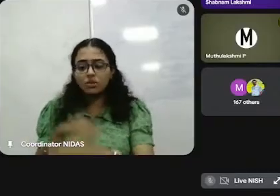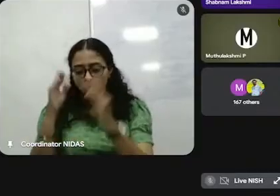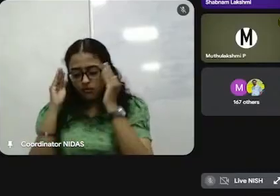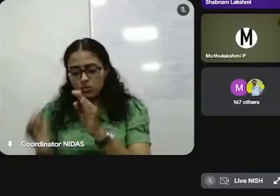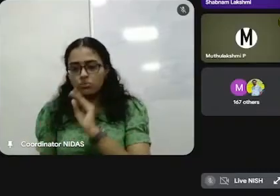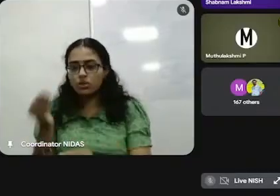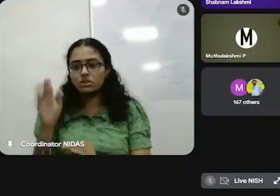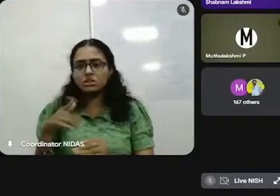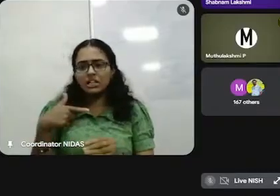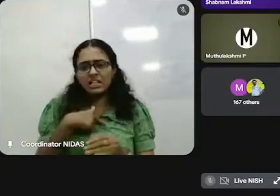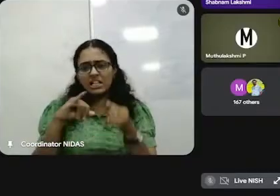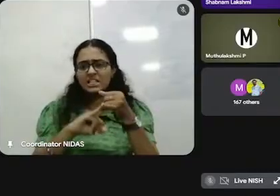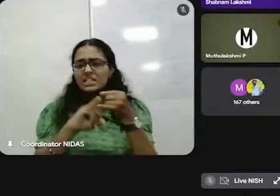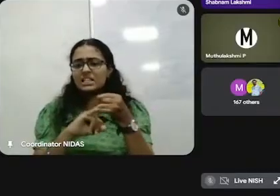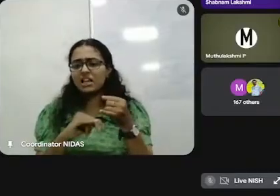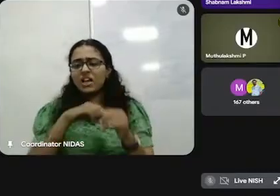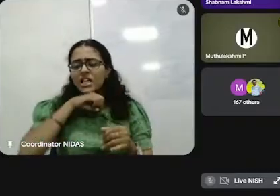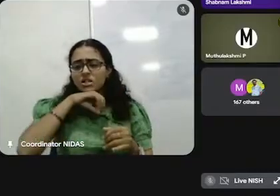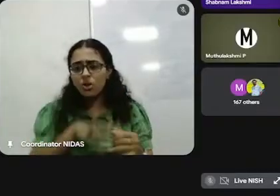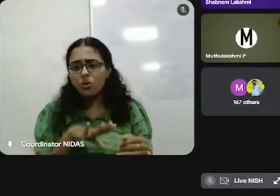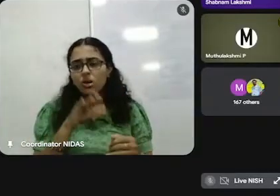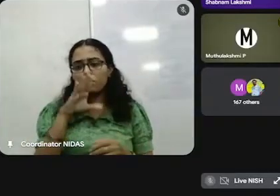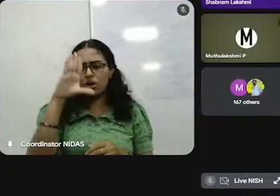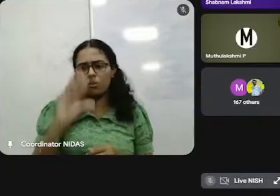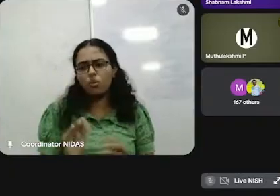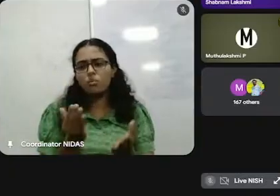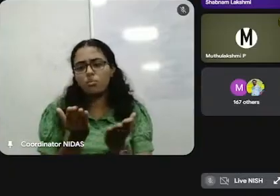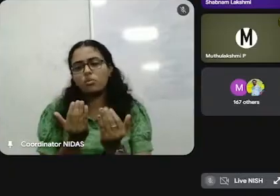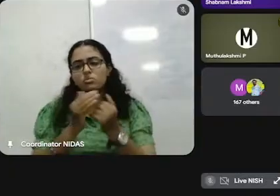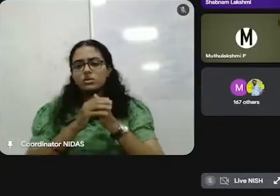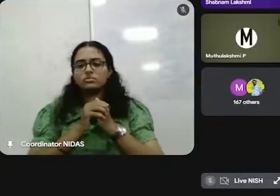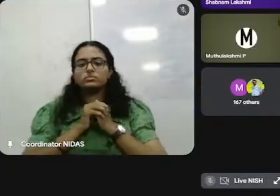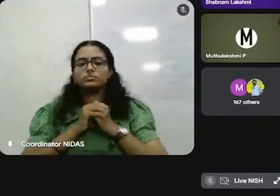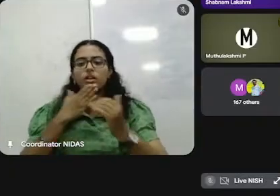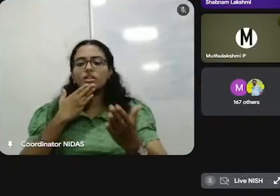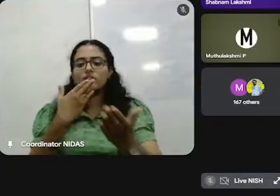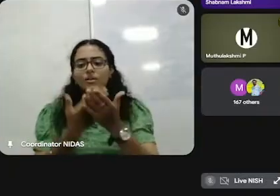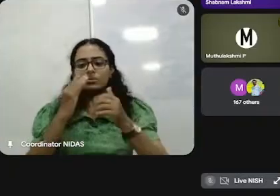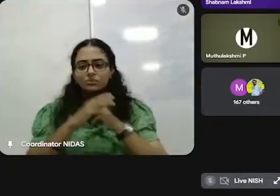ഒരു പരിധിവരെ നമുക്ക് ഈ ഏർലി സ്ട്രോക്ക് നമുക്ക് അവോയ്ഡ് ചെയ്യാൻ സാധിക്കും. താങ്ക് യു.